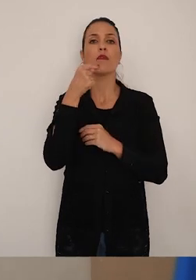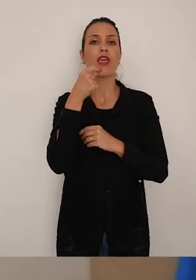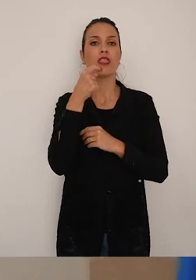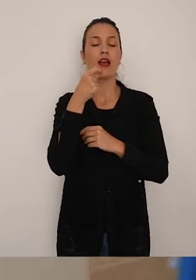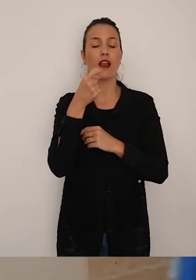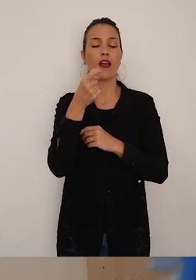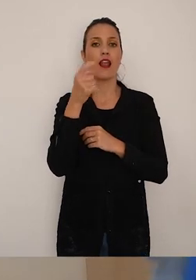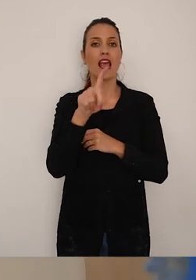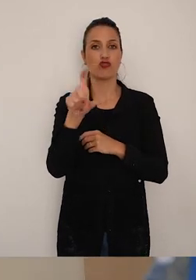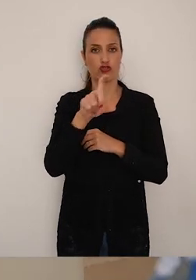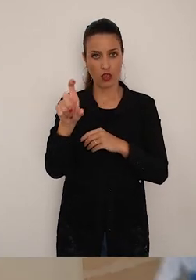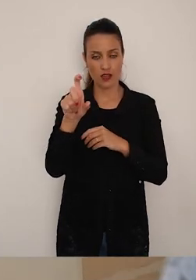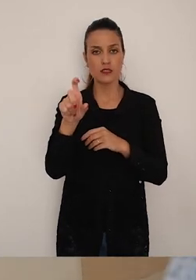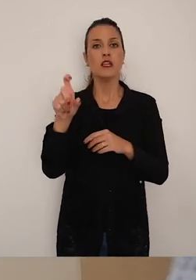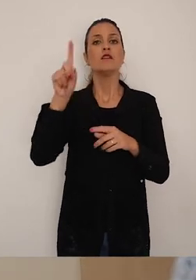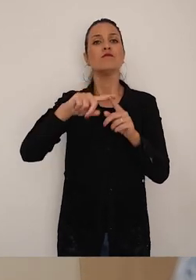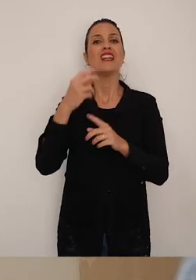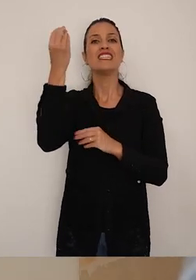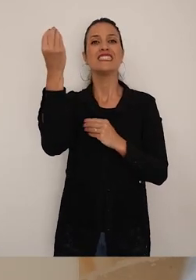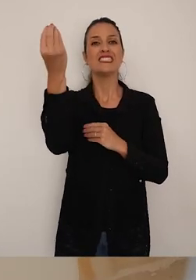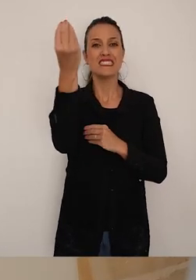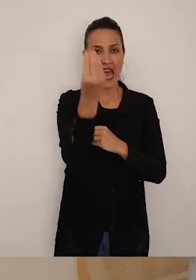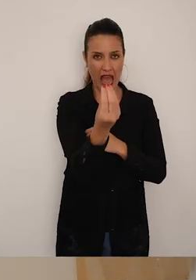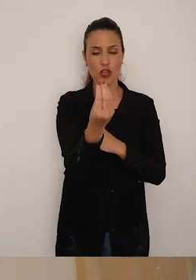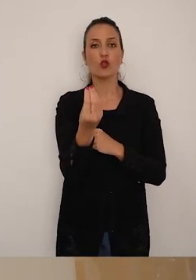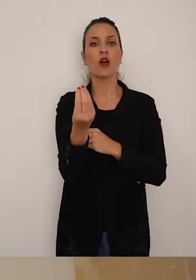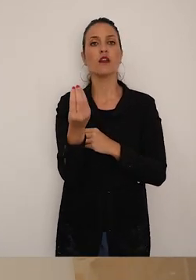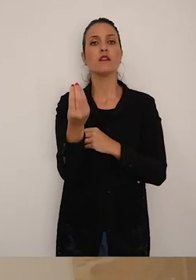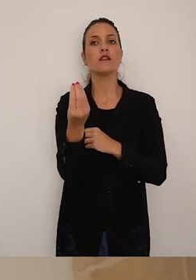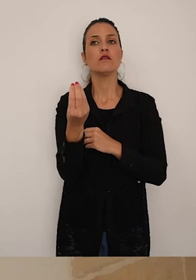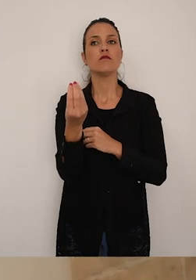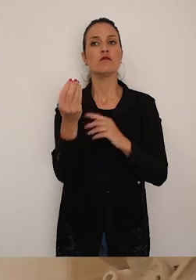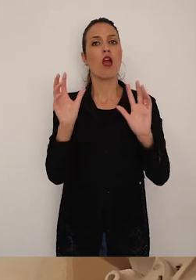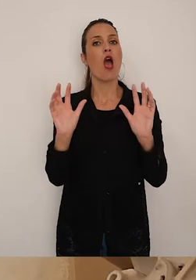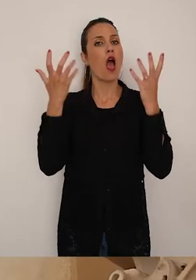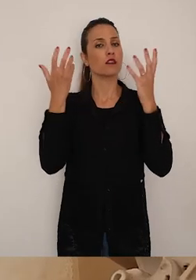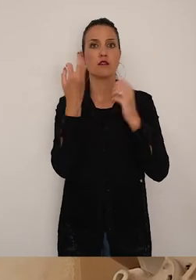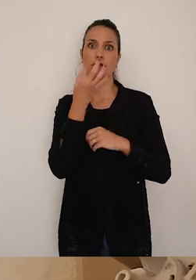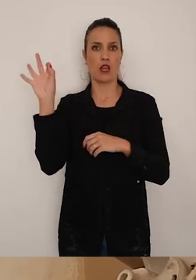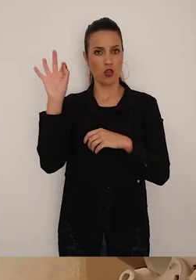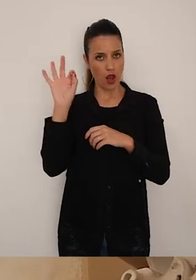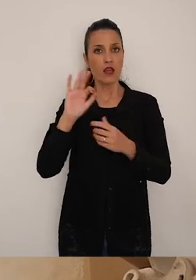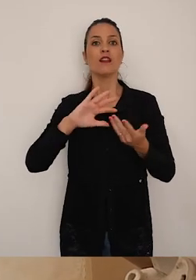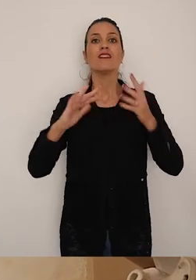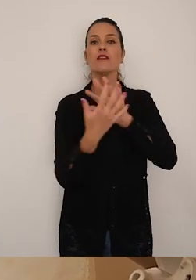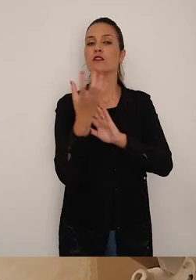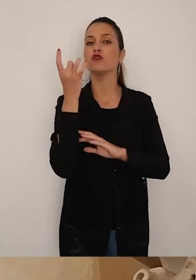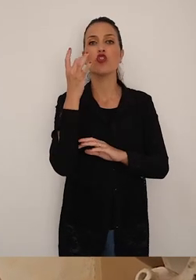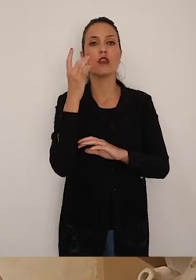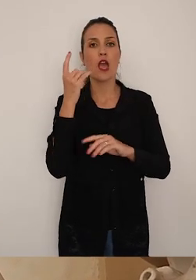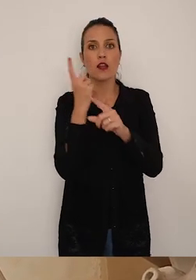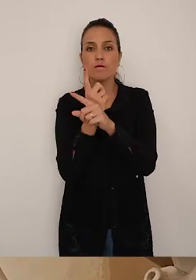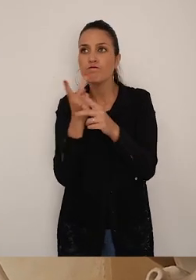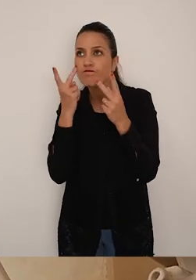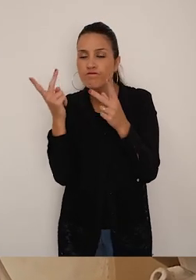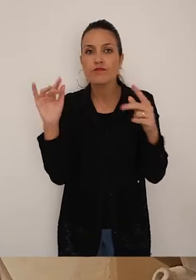Interamente realizzato in pietra leccese, è decorato con statue e fregi di particolare rilievo artistico che lo rendono un gioiello da scrutare in